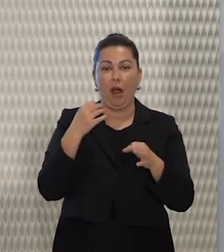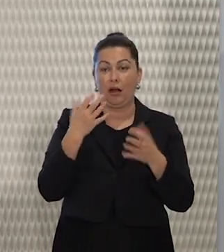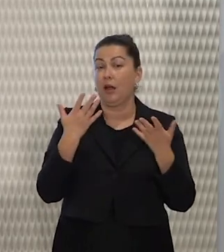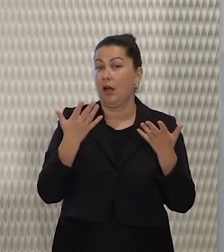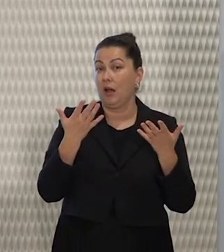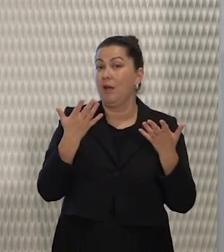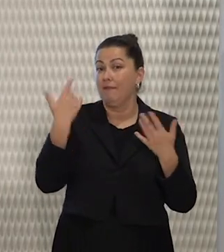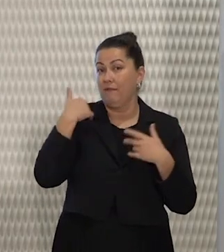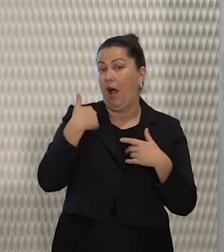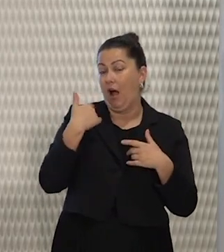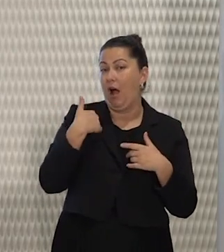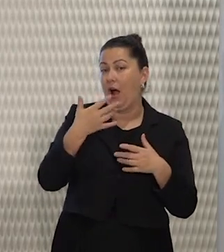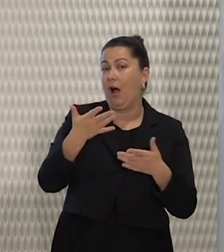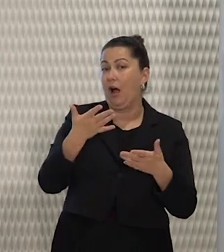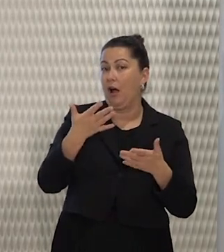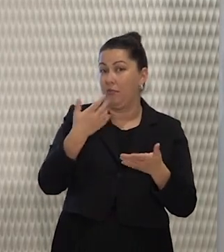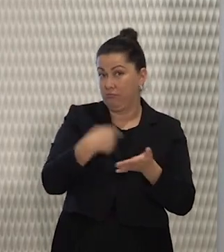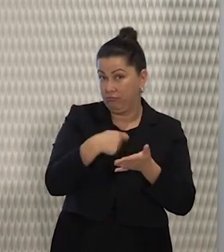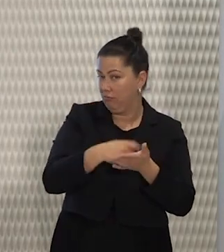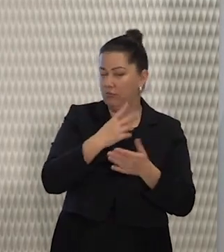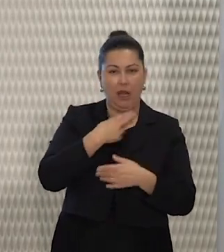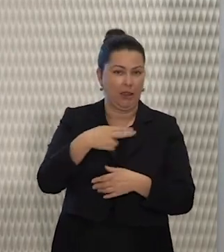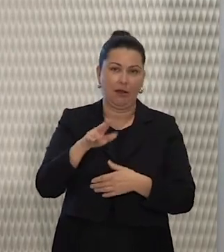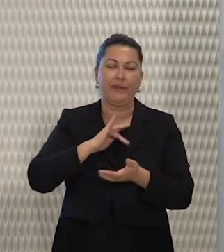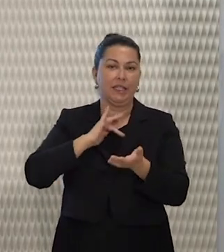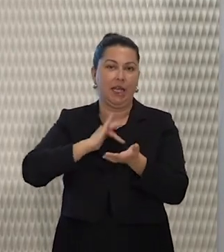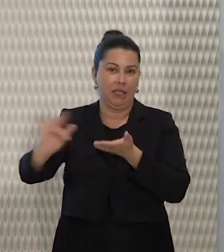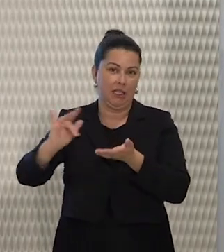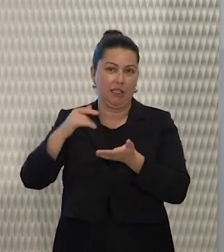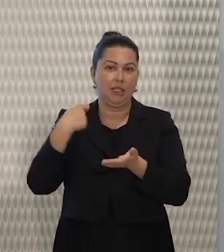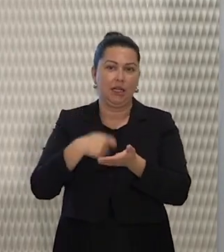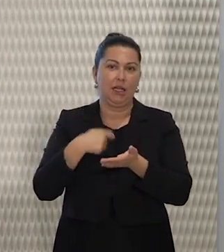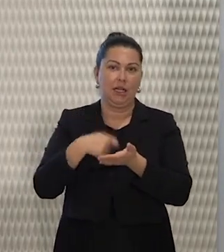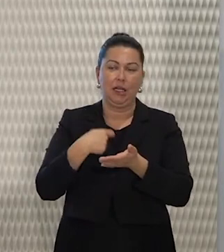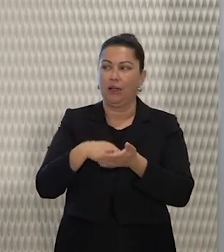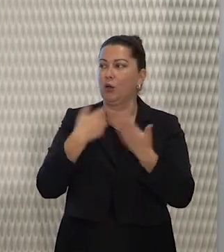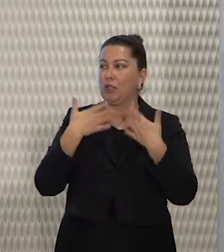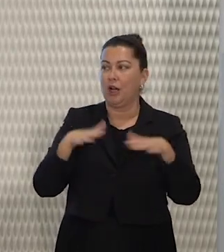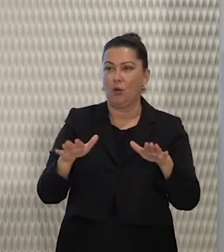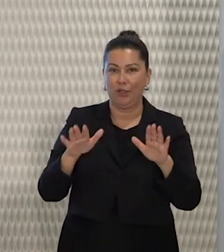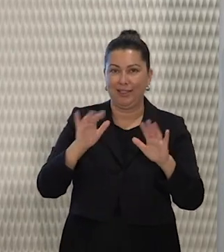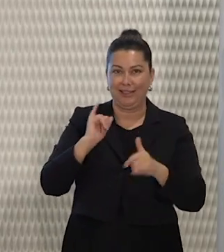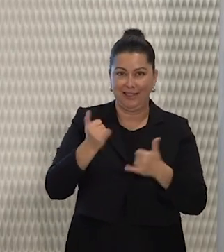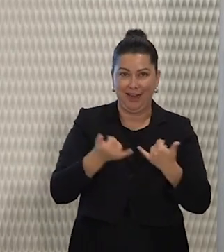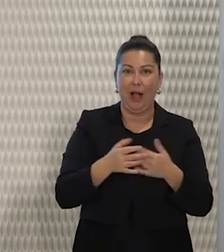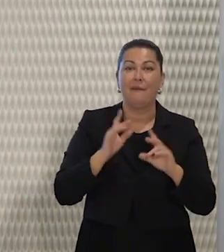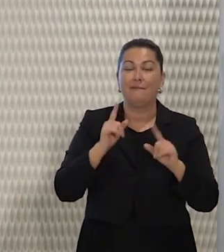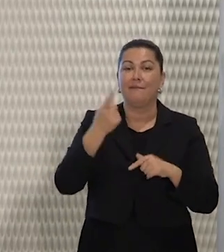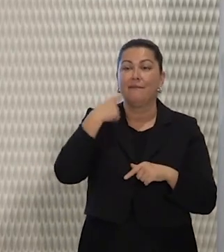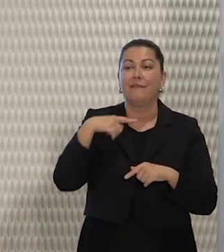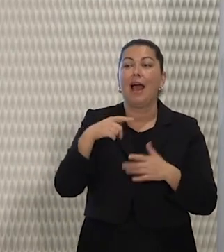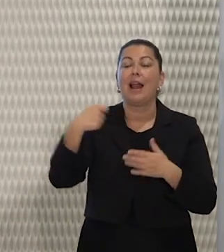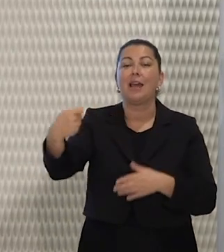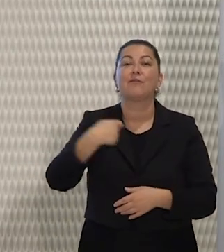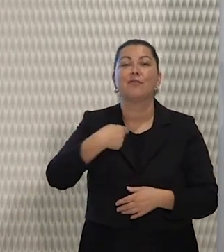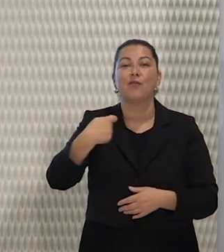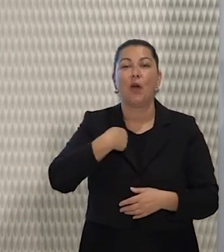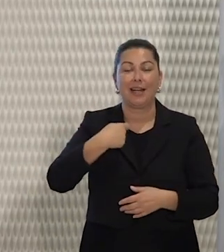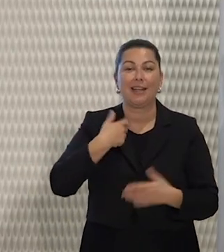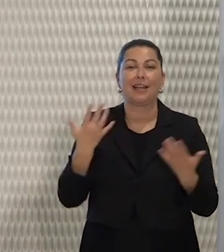kostenlos, ja, weil gefördert vom, der Michi zeigt mir es gerade, ja, kostenlos, weil gefördert